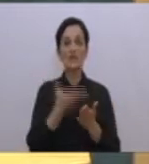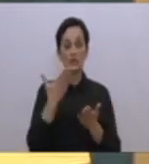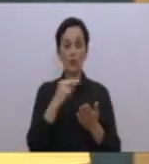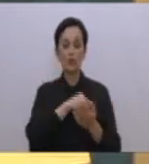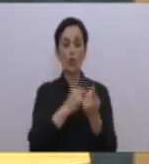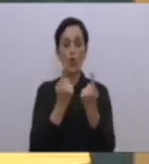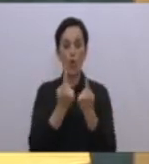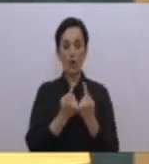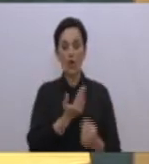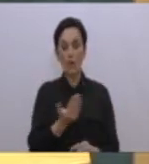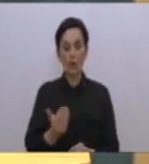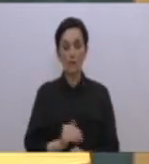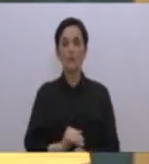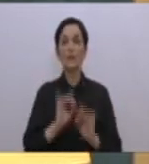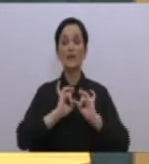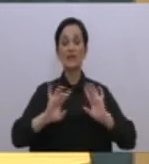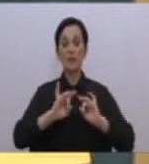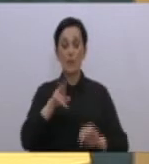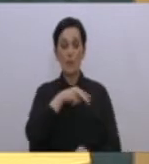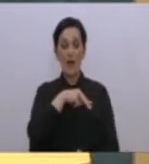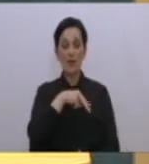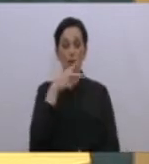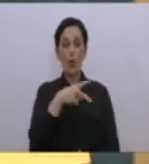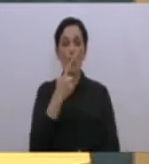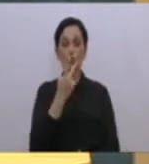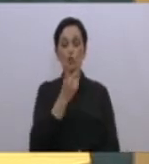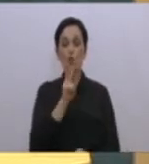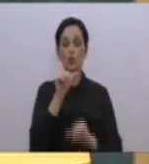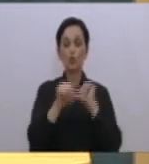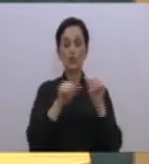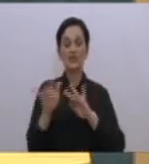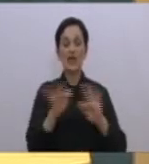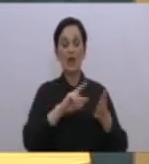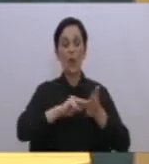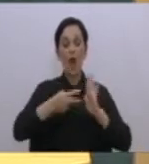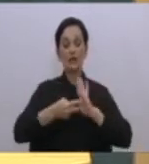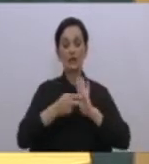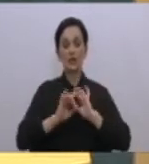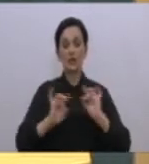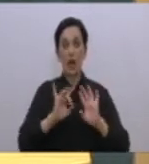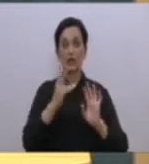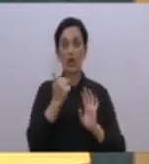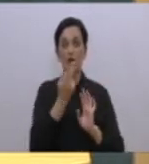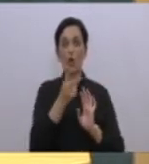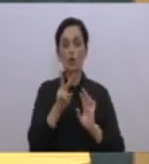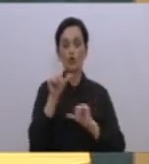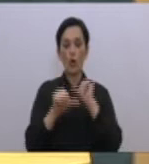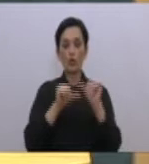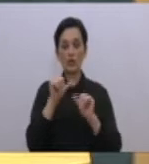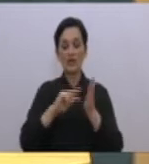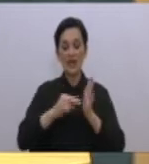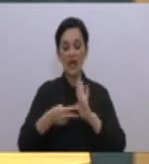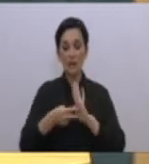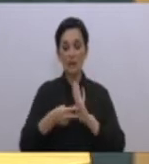კოლეგებო. წარმოგიდგენთ პარლამენტის 2021 წლის საქმიანობის ანგარიშს და 2022 წლის